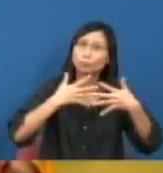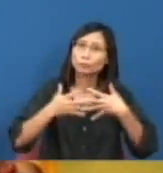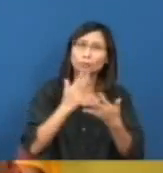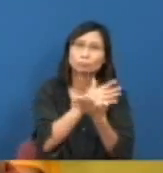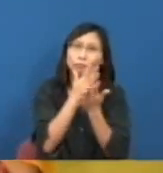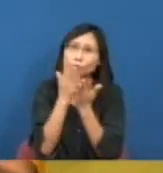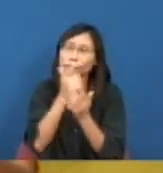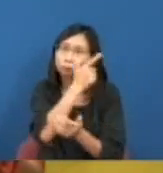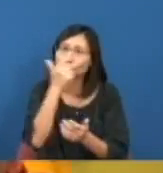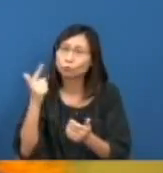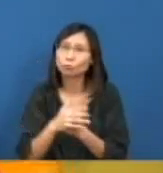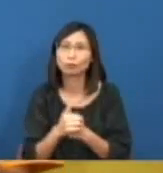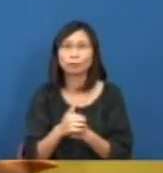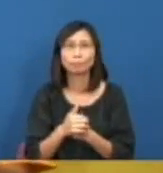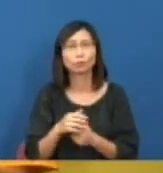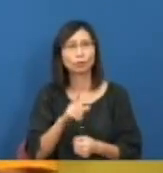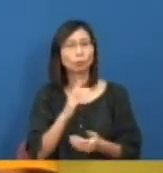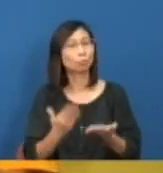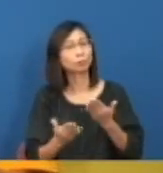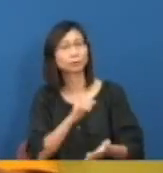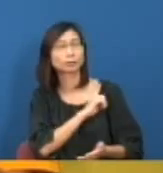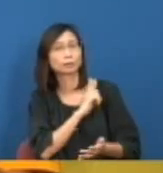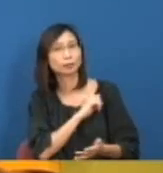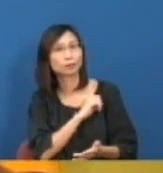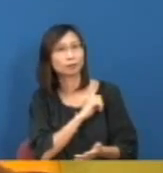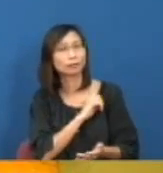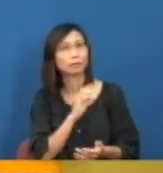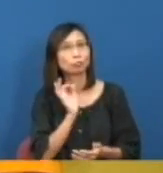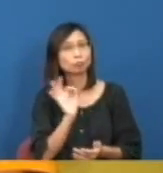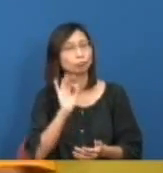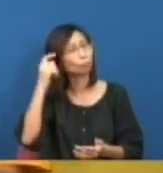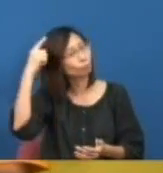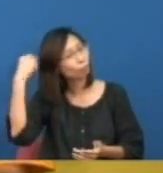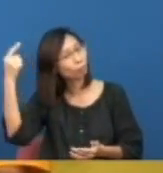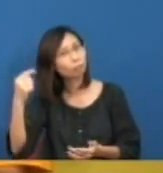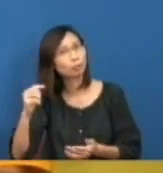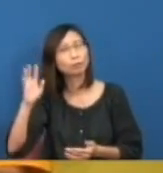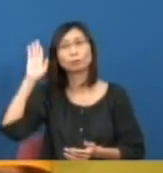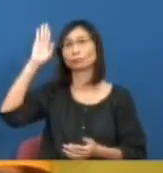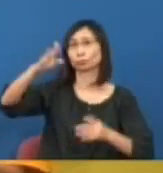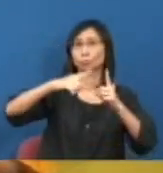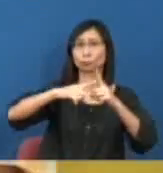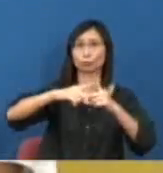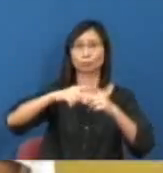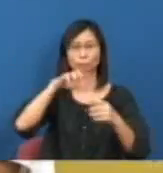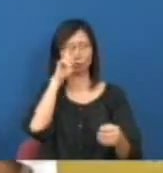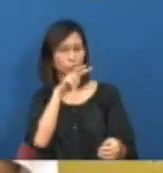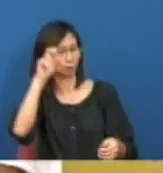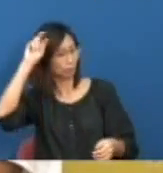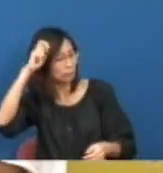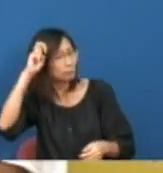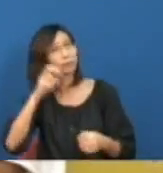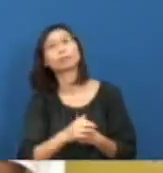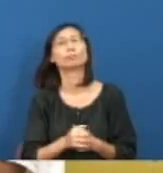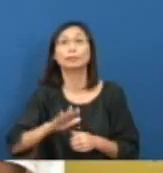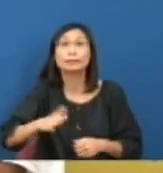冇懷疑到，就係話其實你咁樣寫話，其實後世人有好多可以俾你質疑嘅地方咯。 唔係，但係因為即係而家冇人敢出嚟